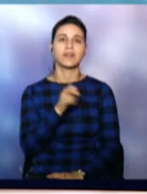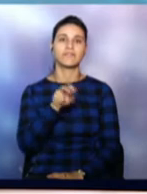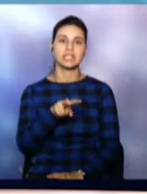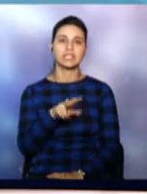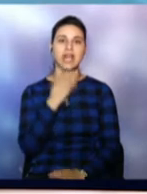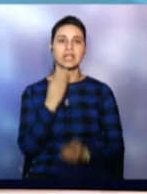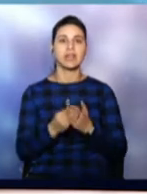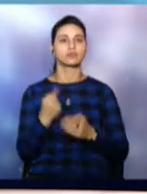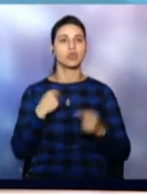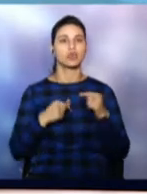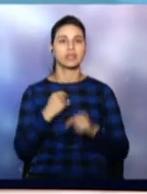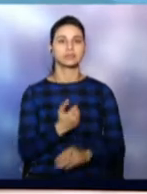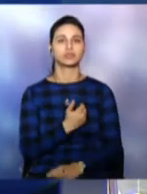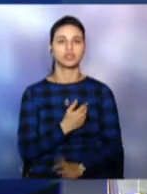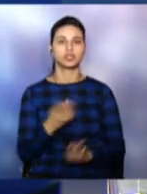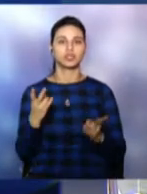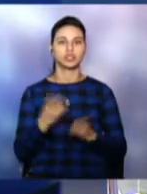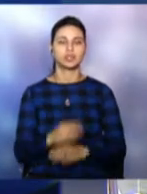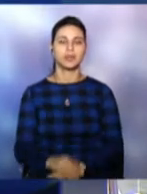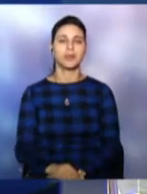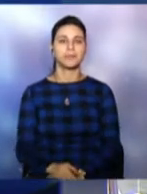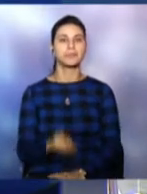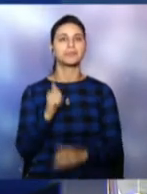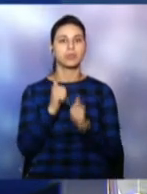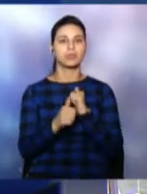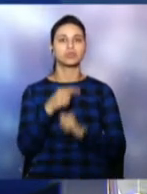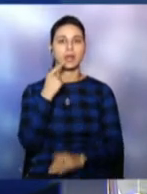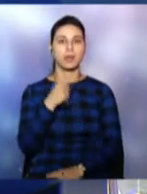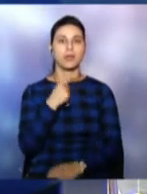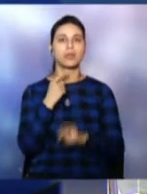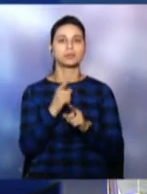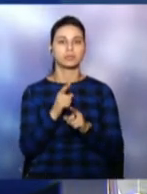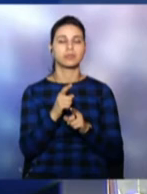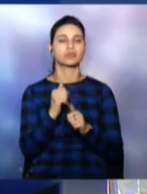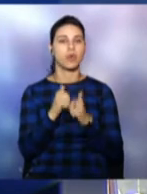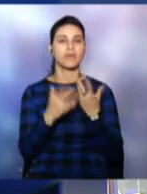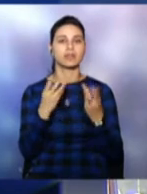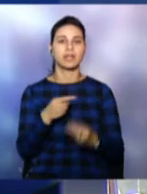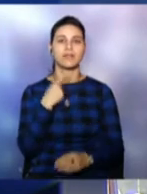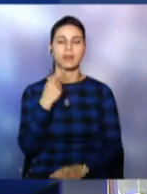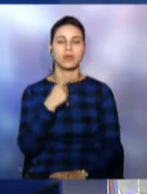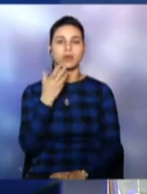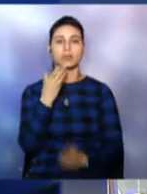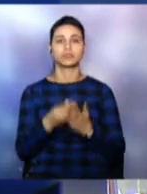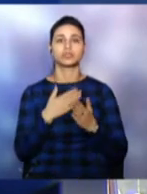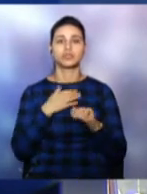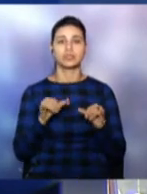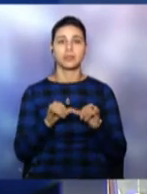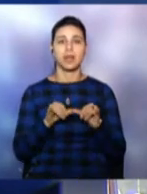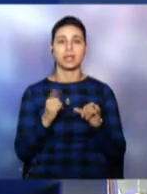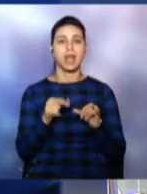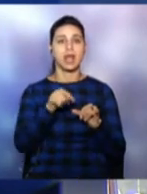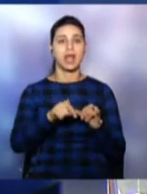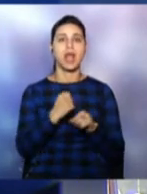მის ორგანიზმს უნდა. სხვათაშორის თქვენც არაერთხელ გითქვამთ და ჩვენ ამაზე პრაქტიკულად ყოველ დღე საუბრობთ, ჩვენს მაგიდაზე ახლა არ არის